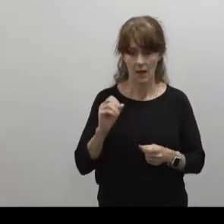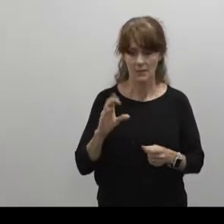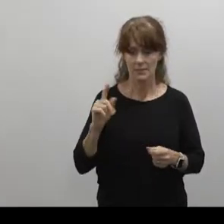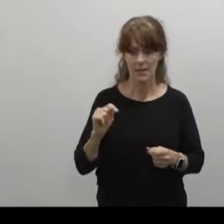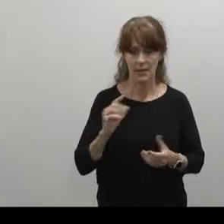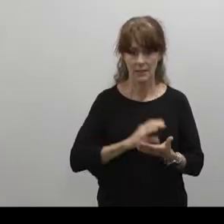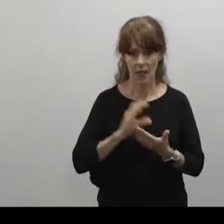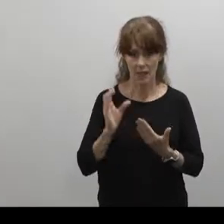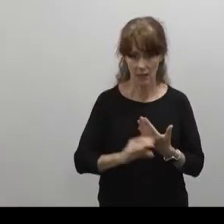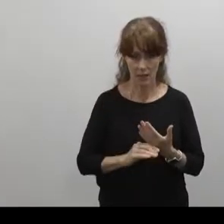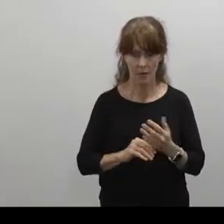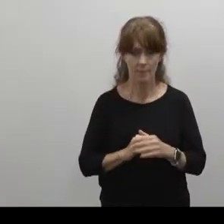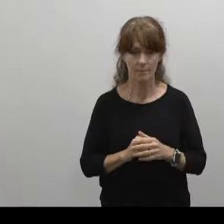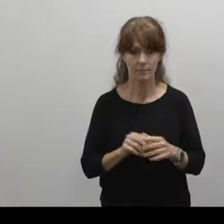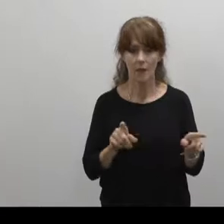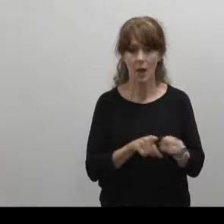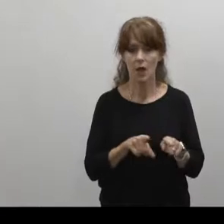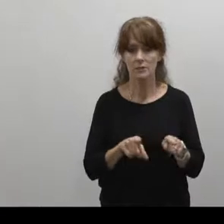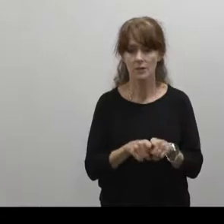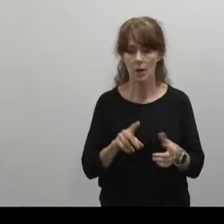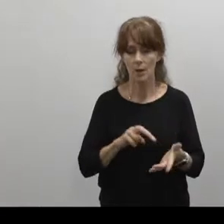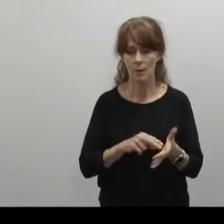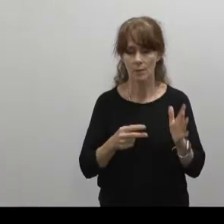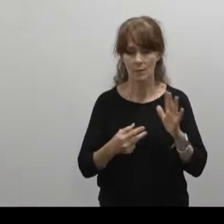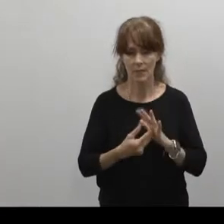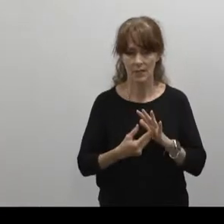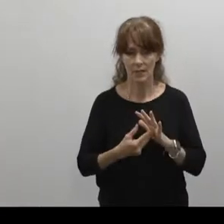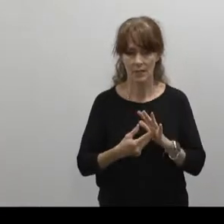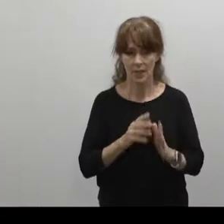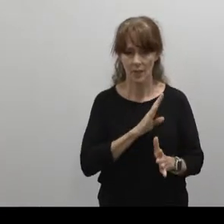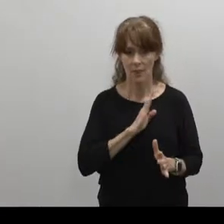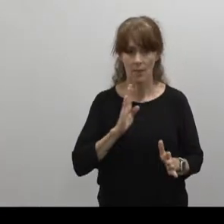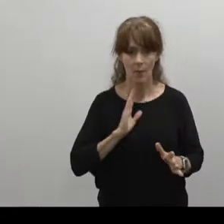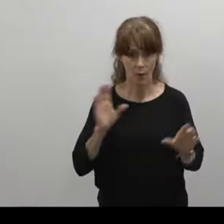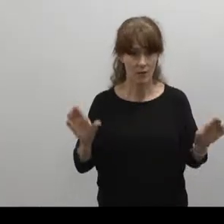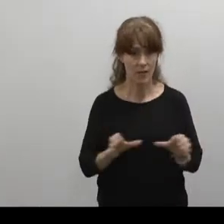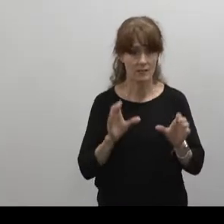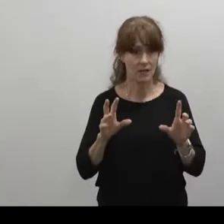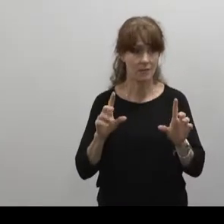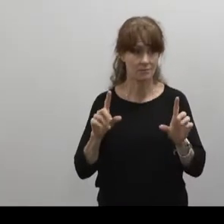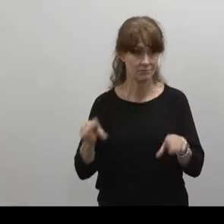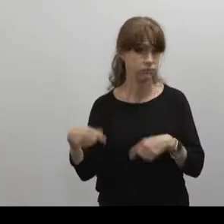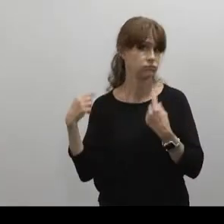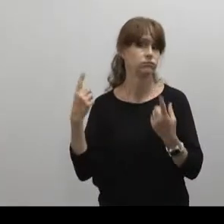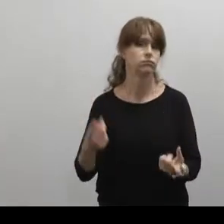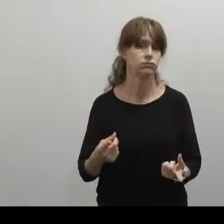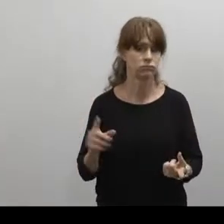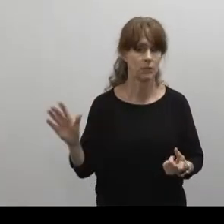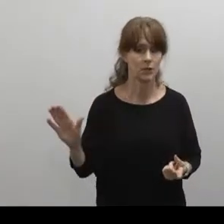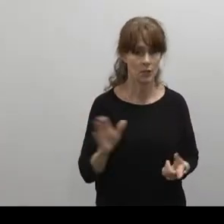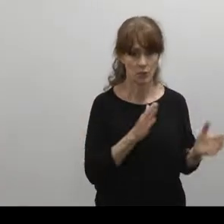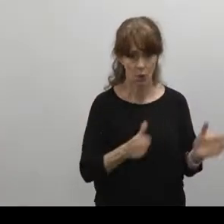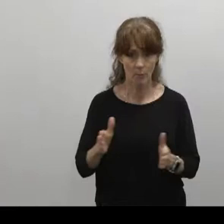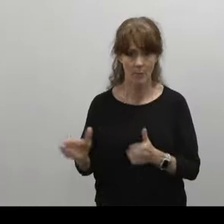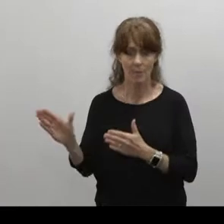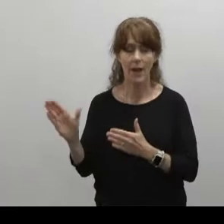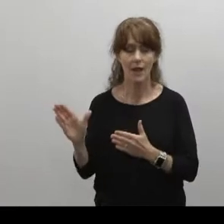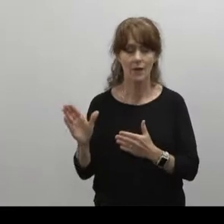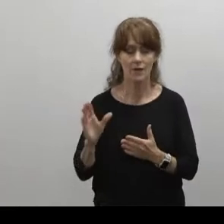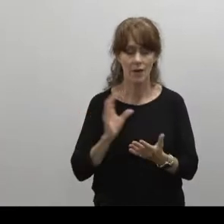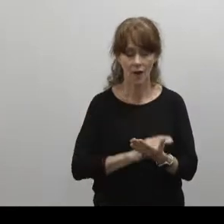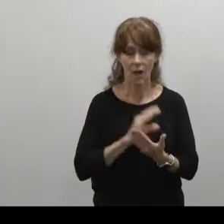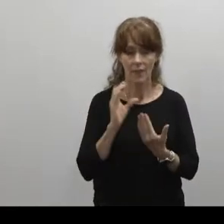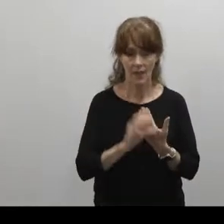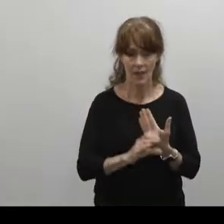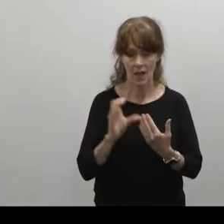anh đang mini tham về định bộ ban thờ phần bốn màu chẳng